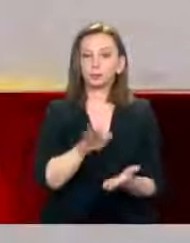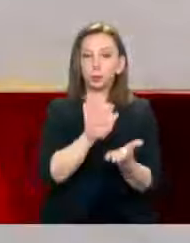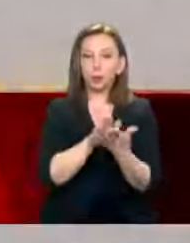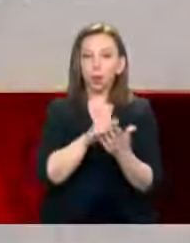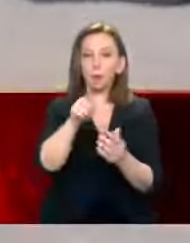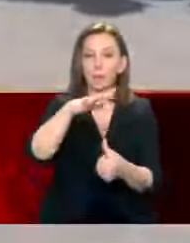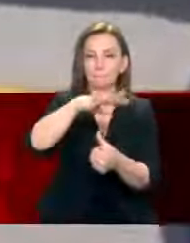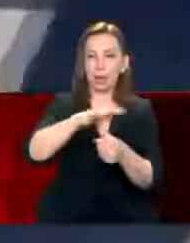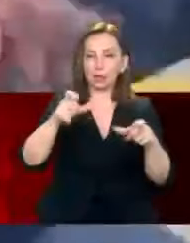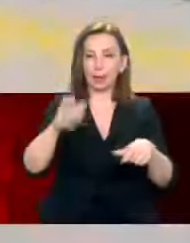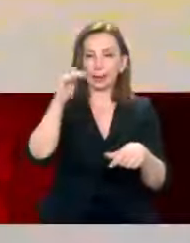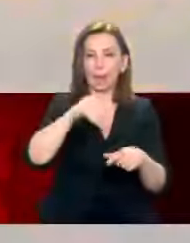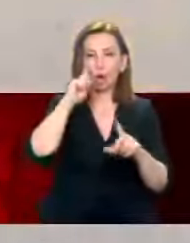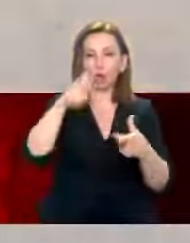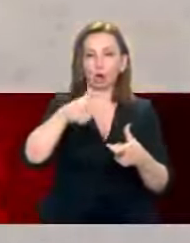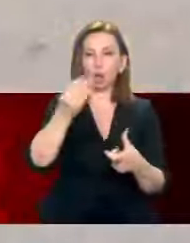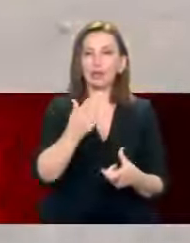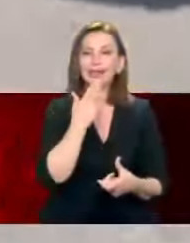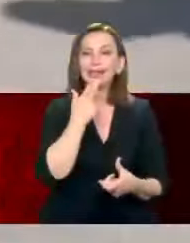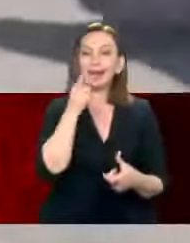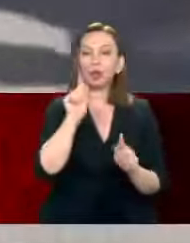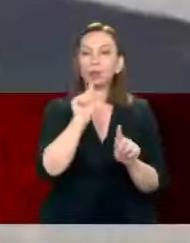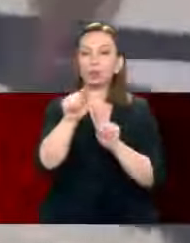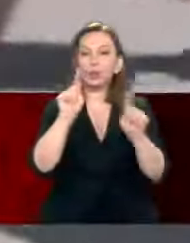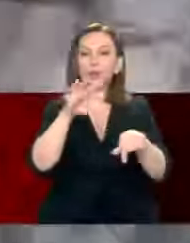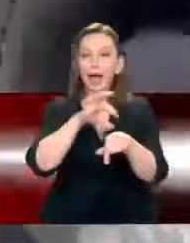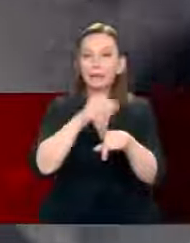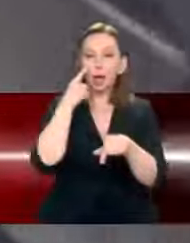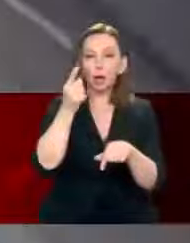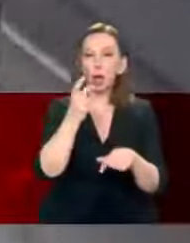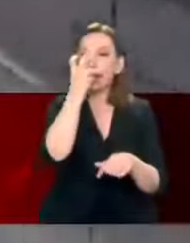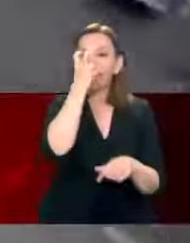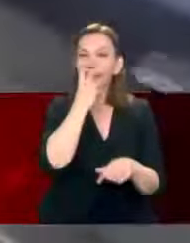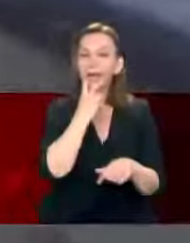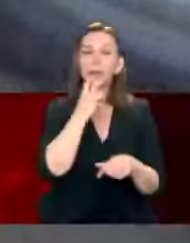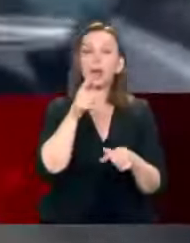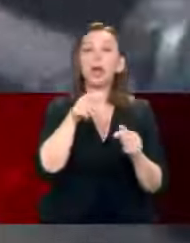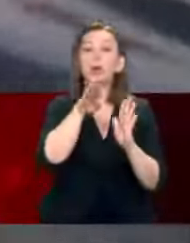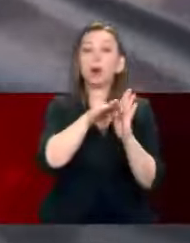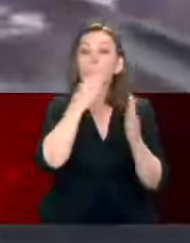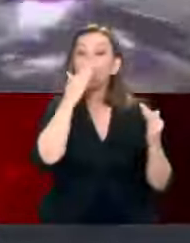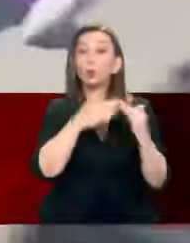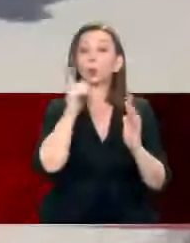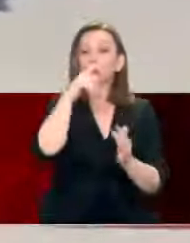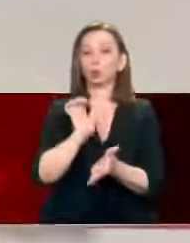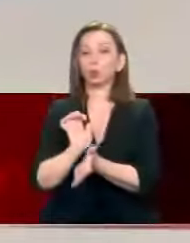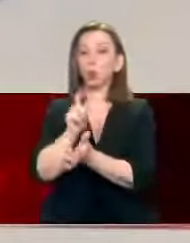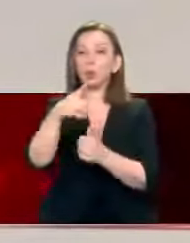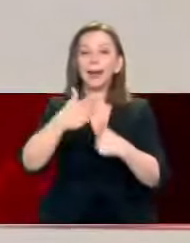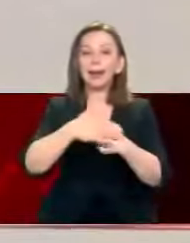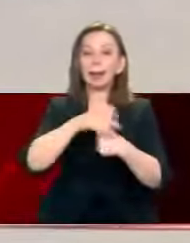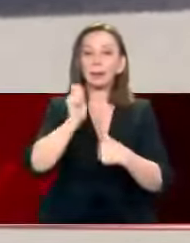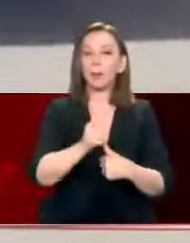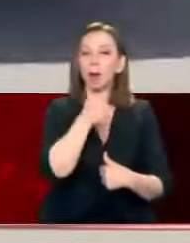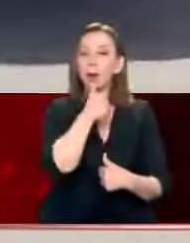Köpekleri başkente getiren ve gözaltına alınan boyacı, bulaşıcı hastalıklara ilişkin tedbirlere aykırı davranmak suçundan tutuklandı. Ona yardım eden